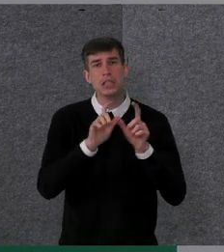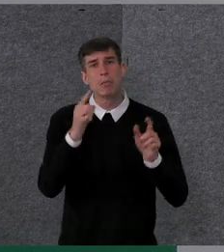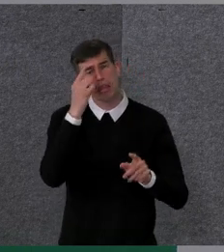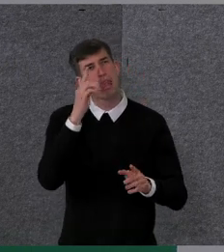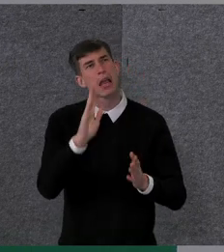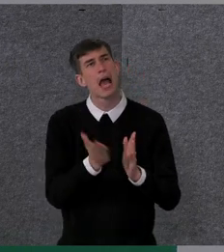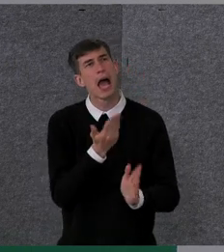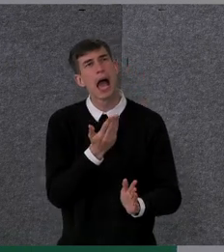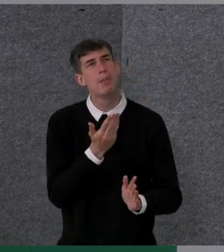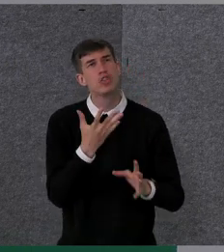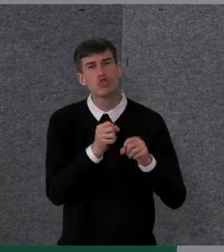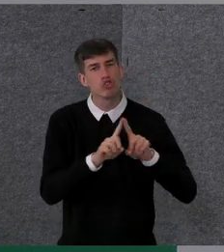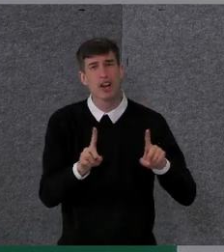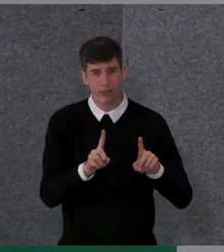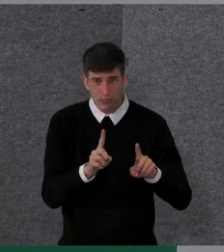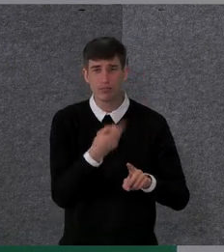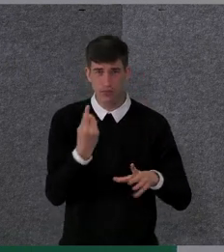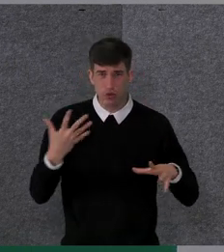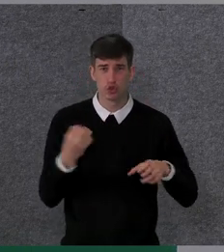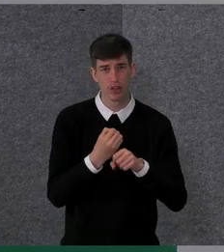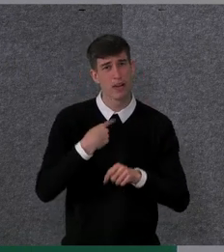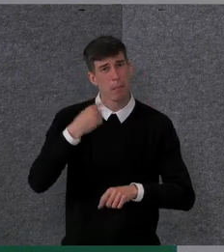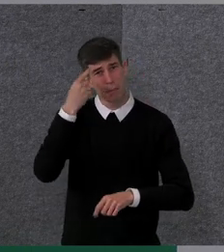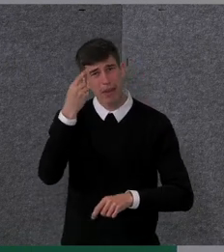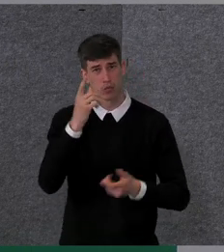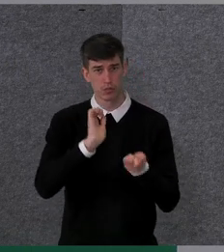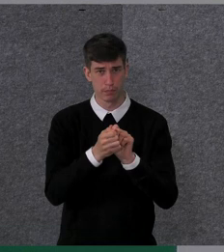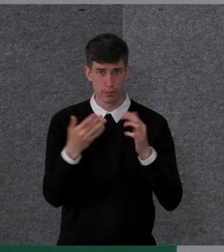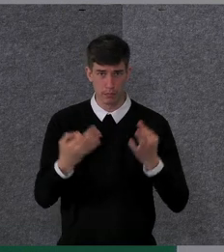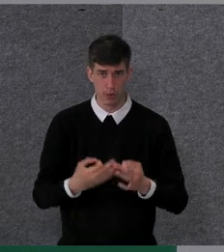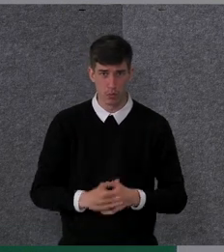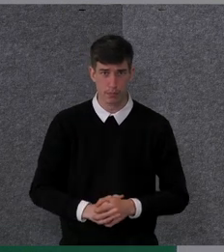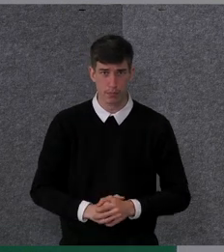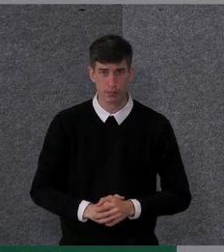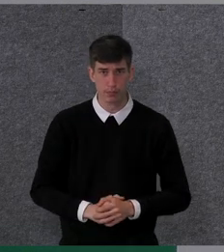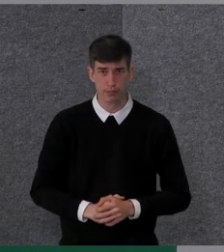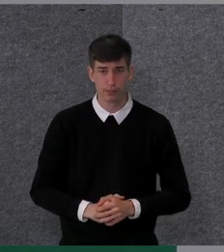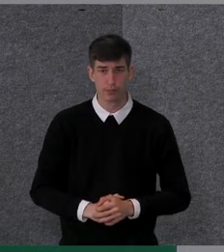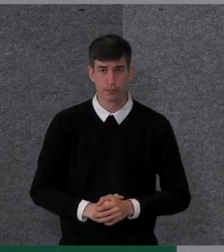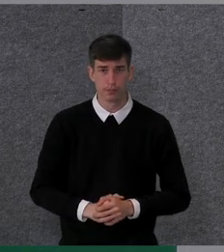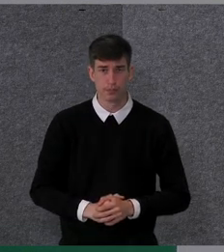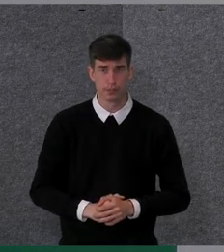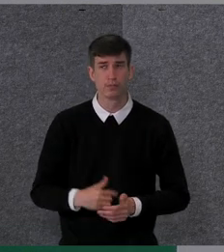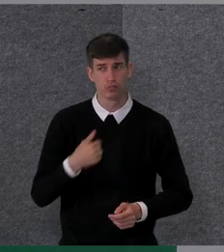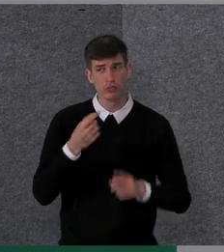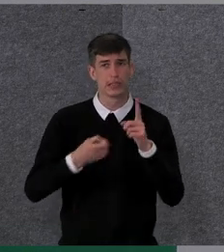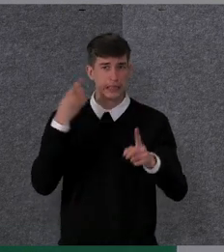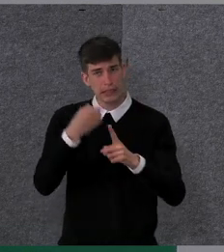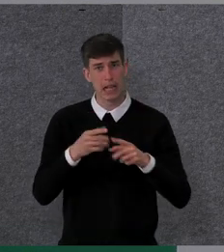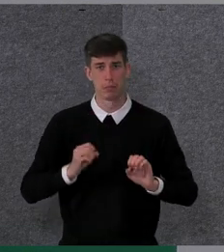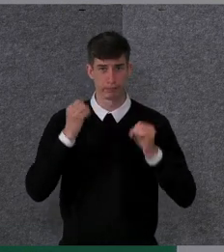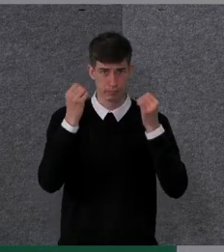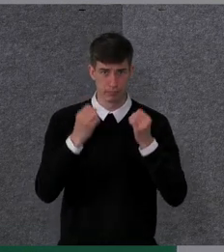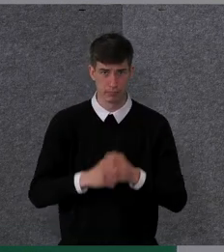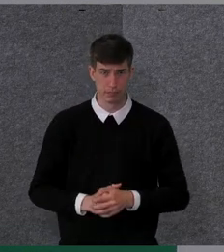Utopie. Es braucht eine Veränderung des Bewusstseins. Die werde ich mit aller Kraft vorantreiben. Für mich ist